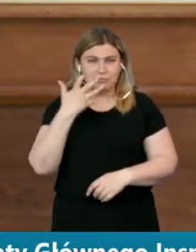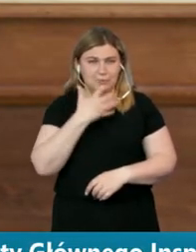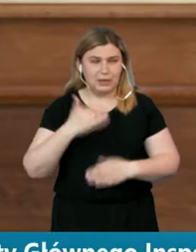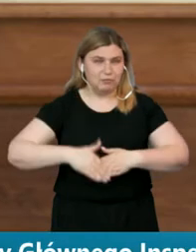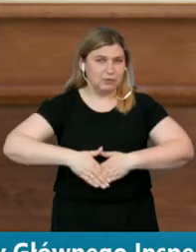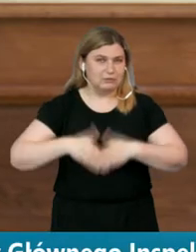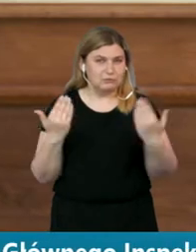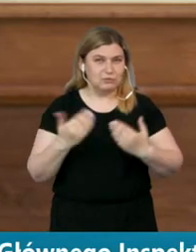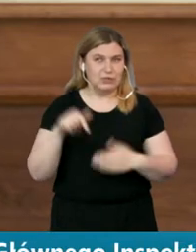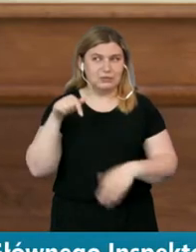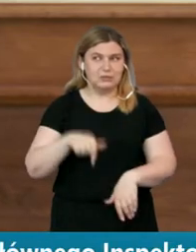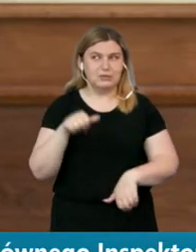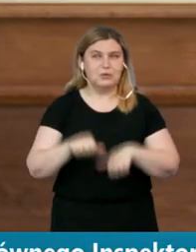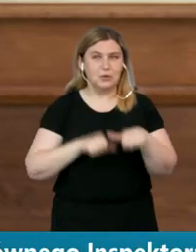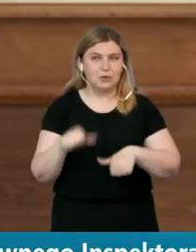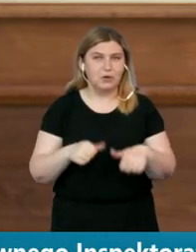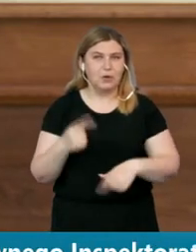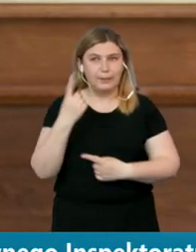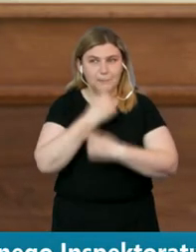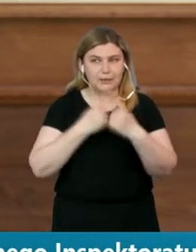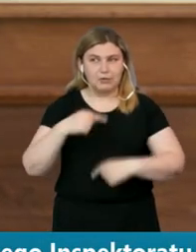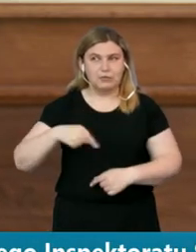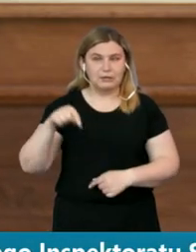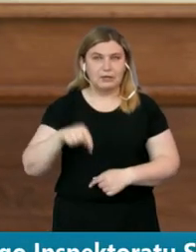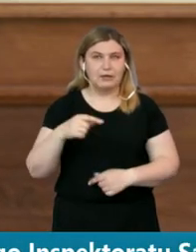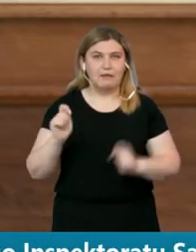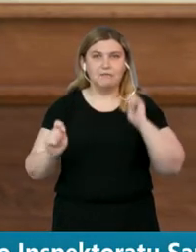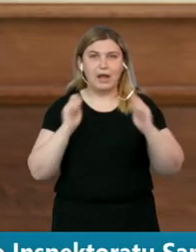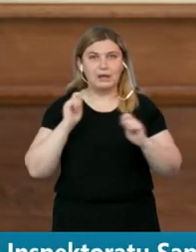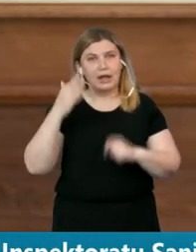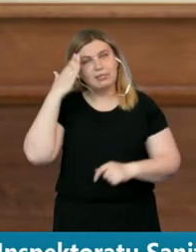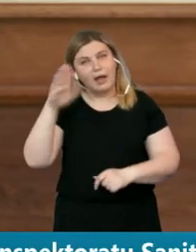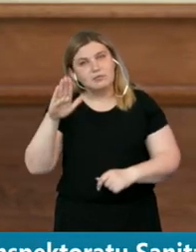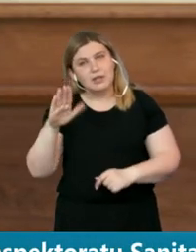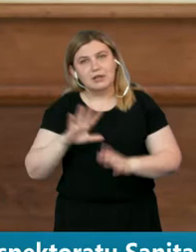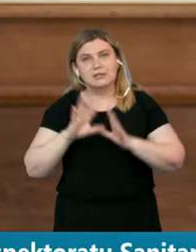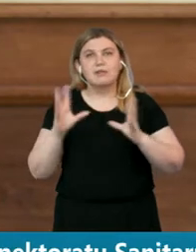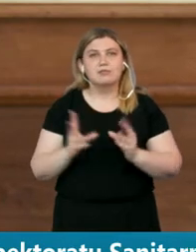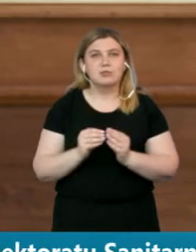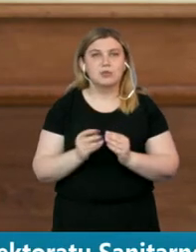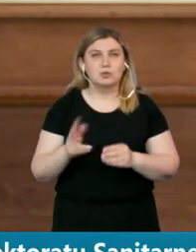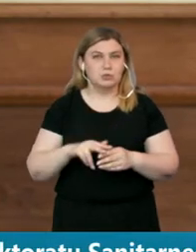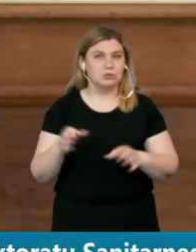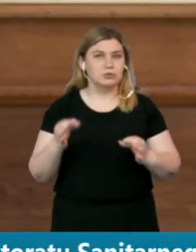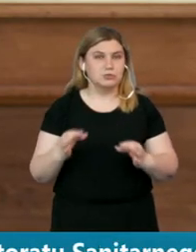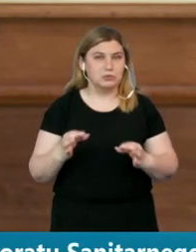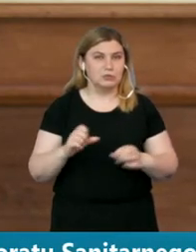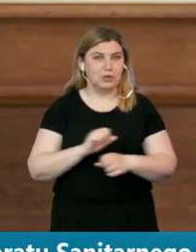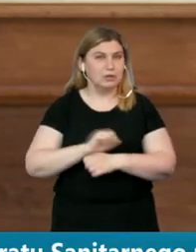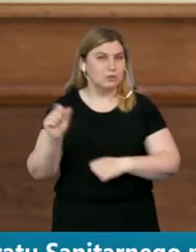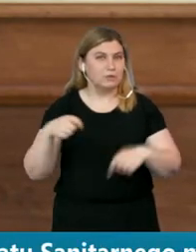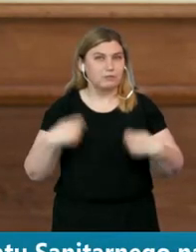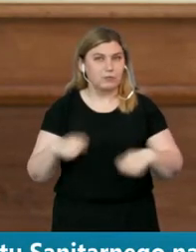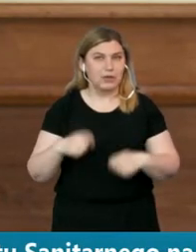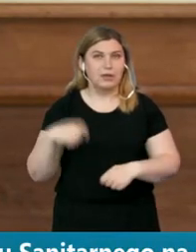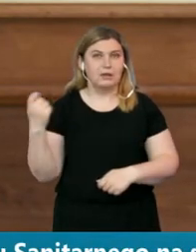tego roku. I myślę, że te wakacje to jest jakaś nadzieja dla wszystkich, którzy dzisiaj są w Szczecinie, poruszają się